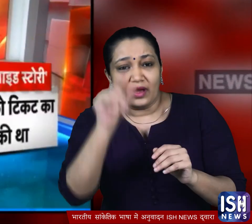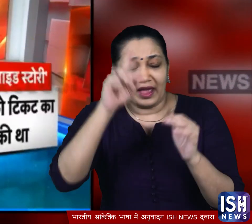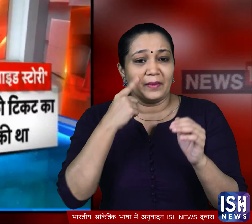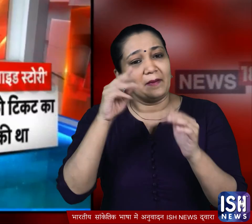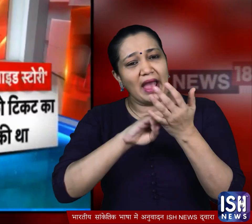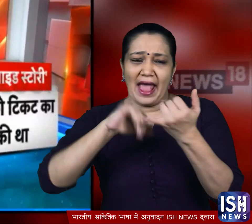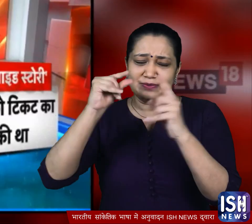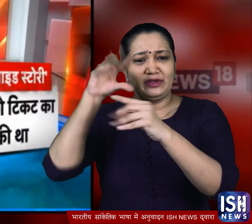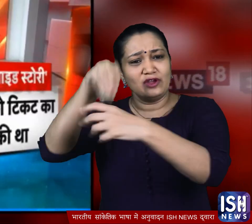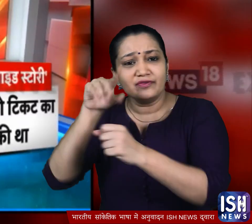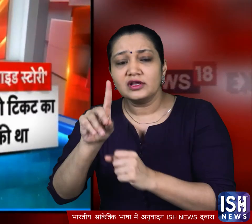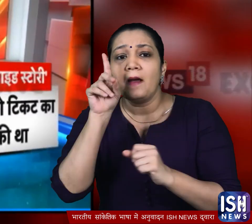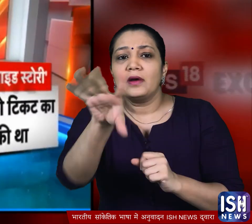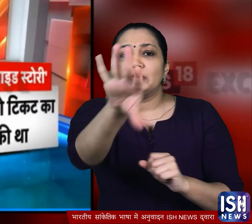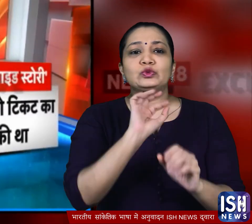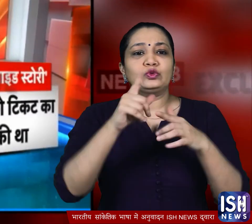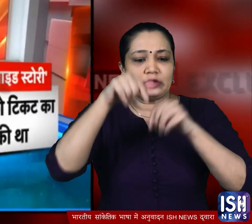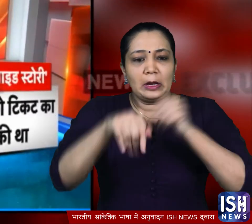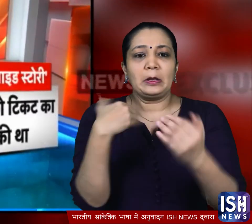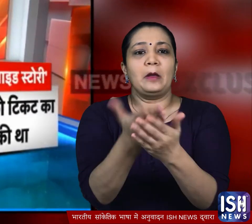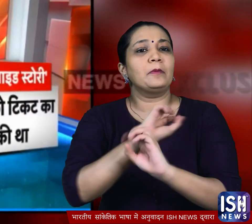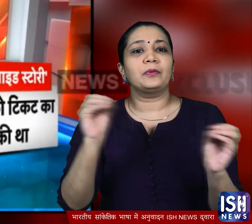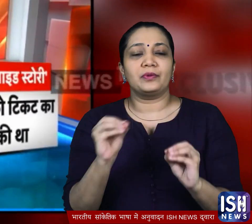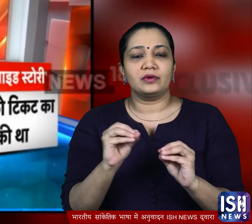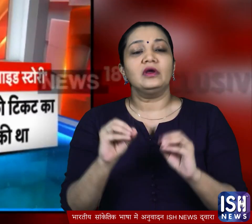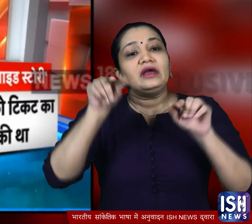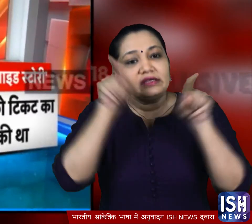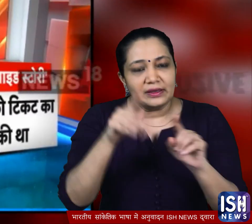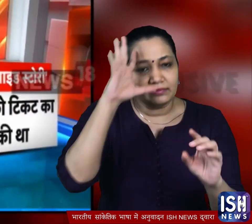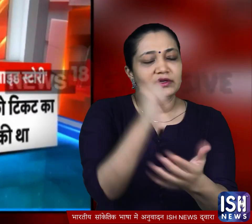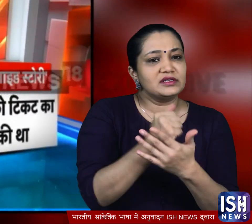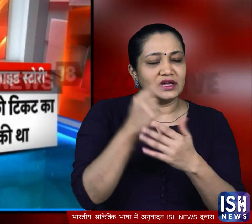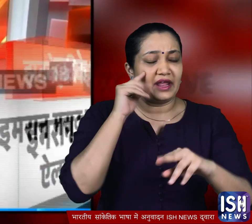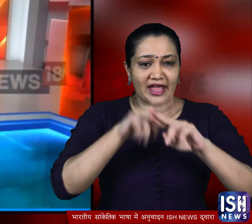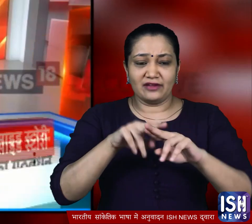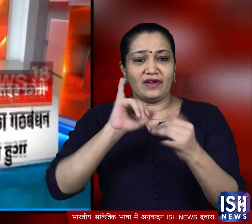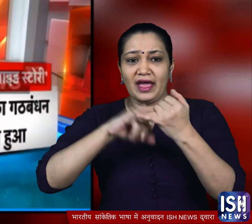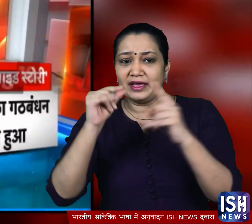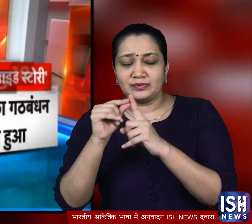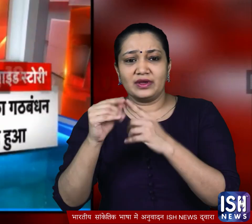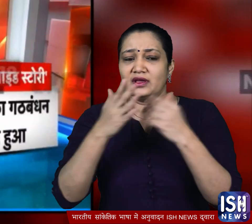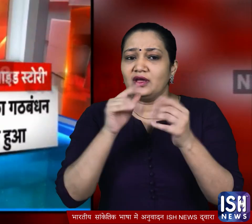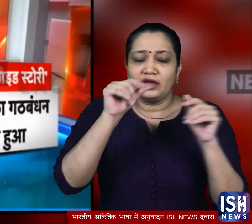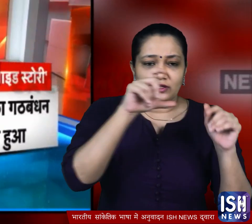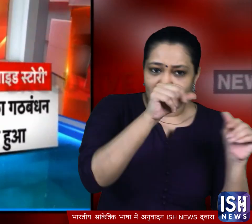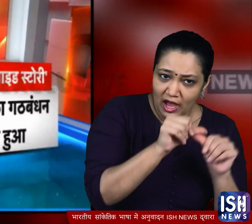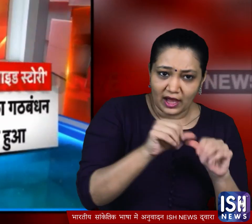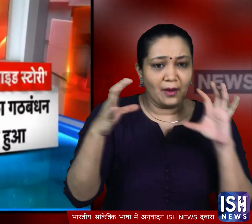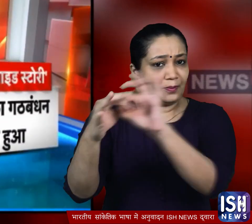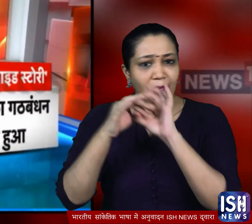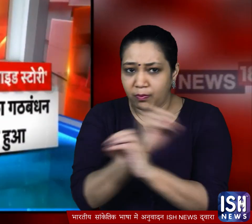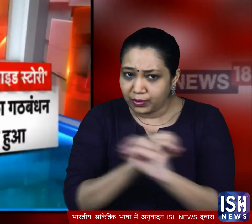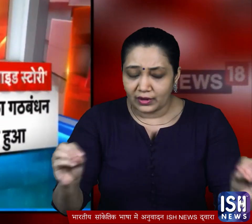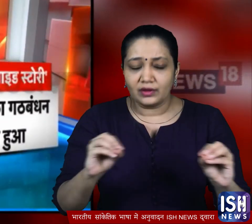समाजवादी पार्टी ज्वाइन कर चुके थे, लेकिन उनके लिए टिकट का ऐलान नहीं हुआ था। उसी वक्त यह तय हो गया था कि समाजवादी पार्टी का ना तो चंद्रशेखर की पार्टी के साथ